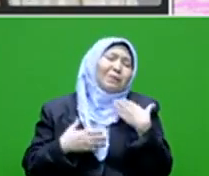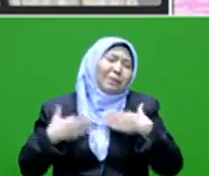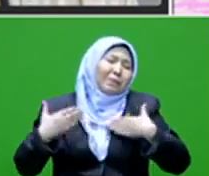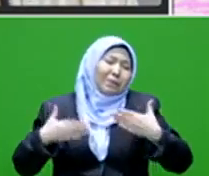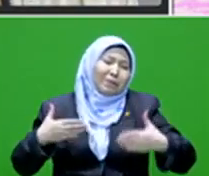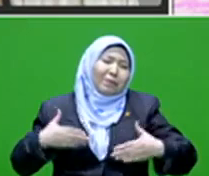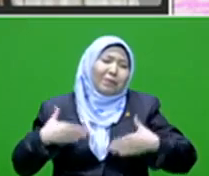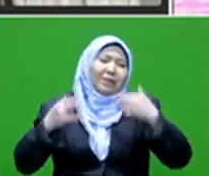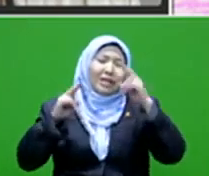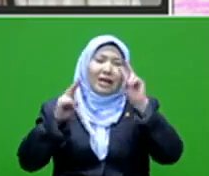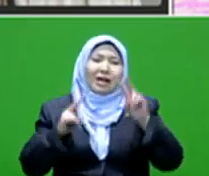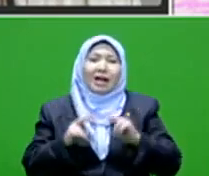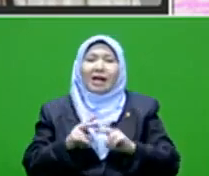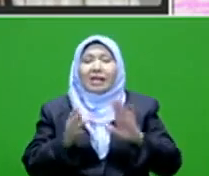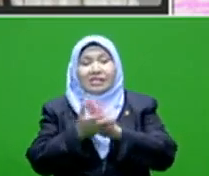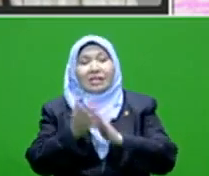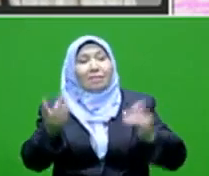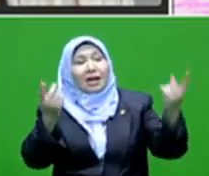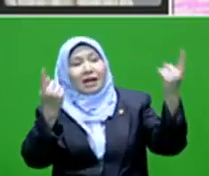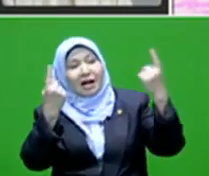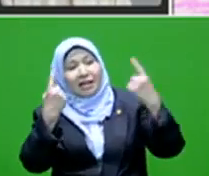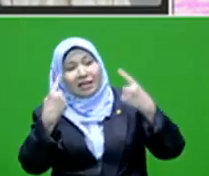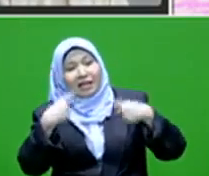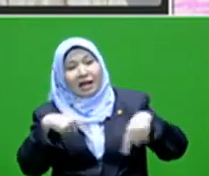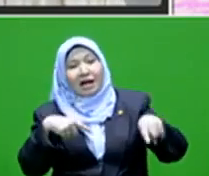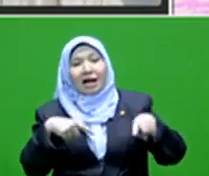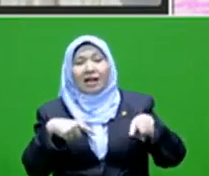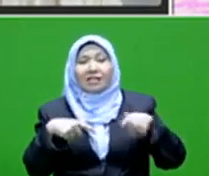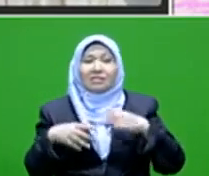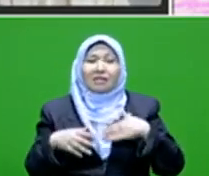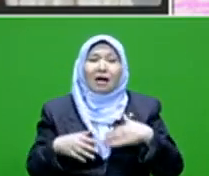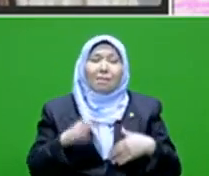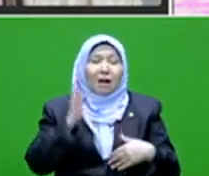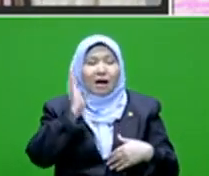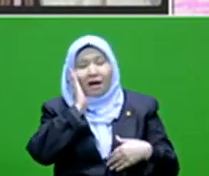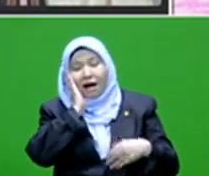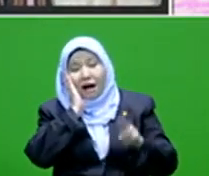Masya-Allah. Ahlan wa sahlan wa marhaban.